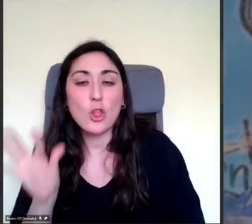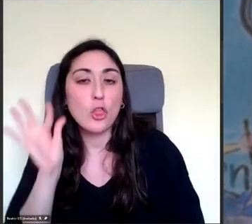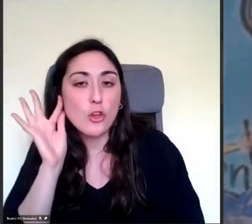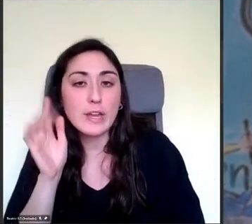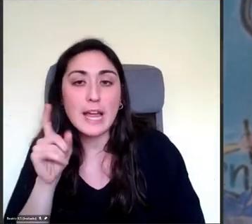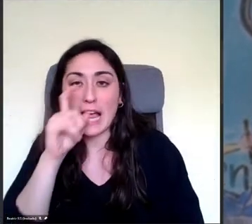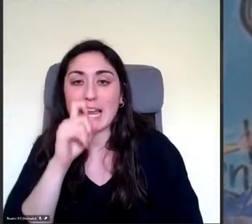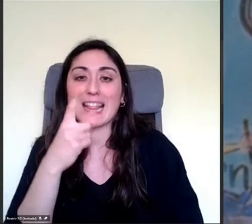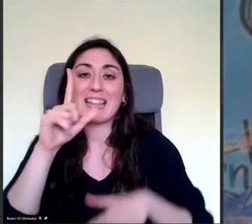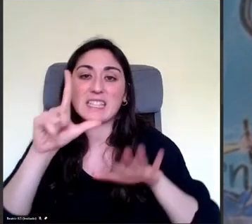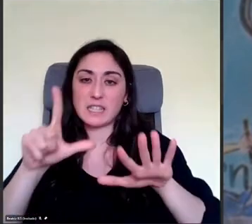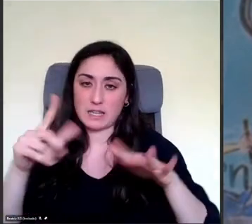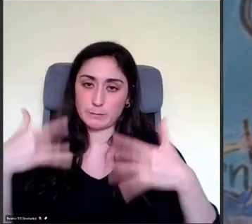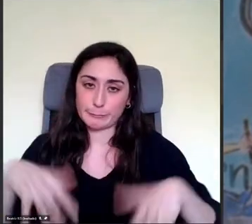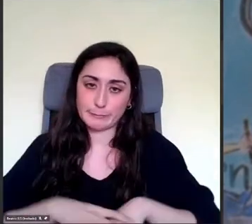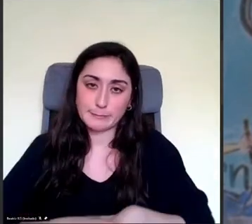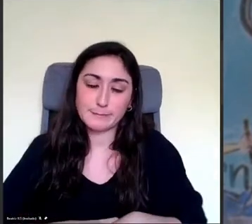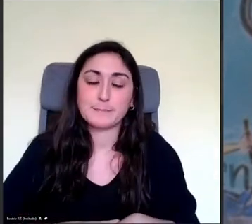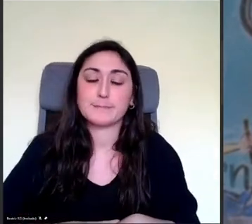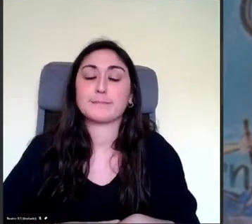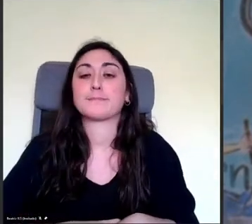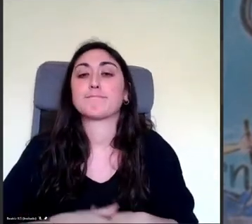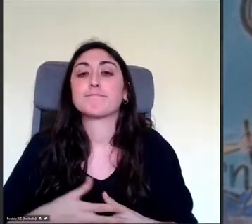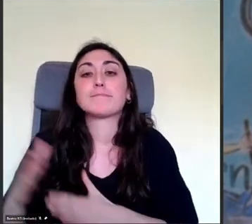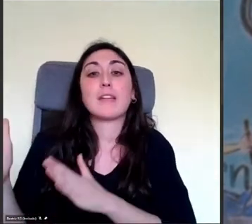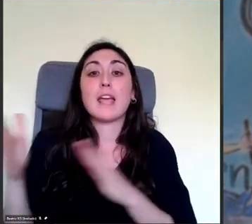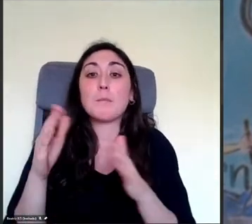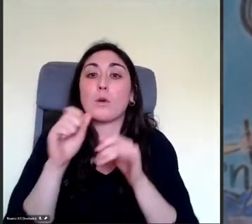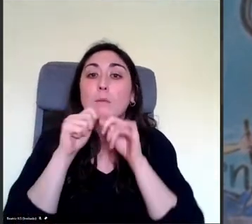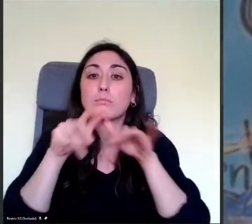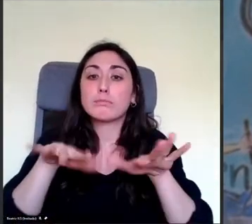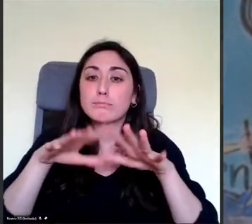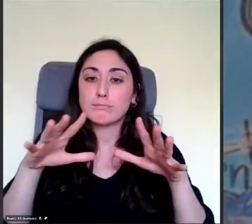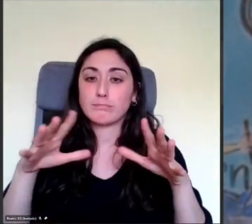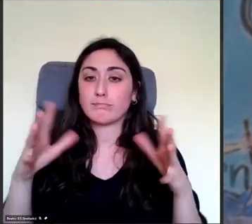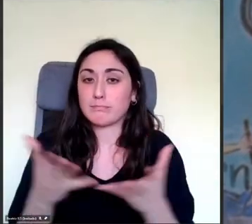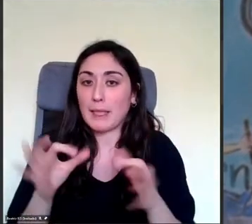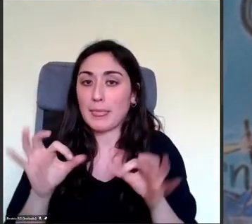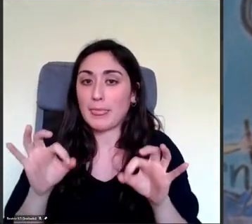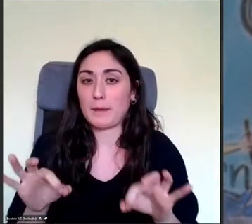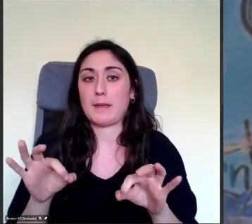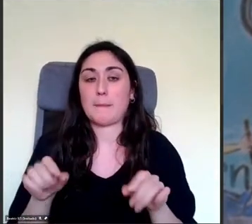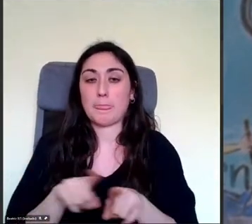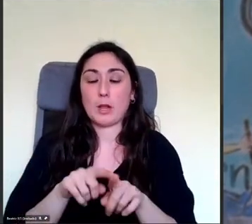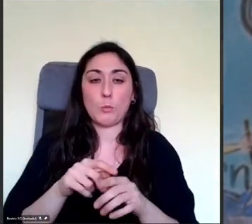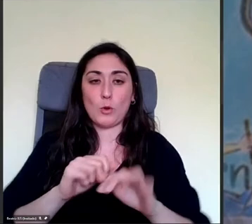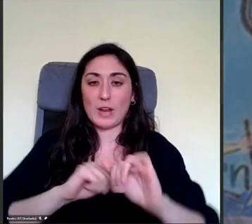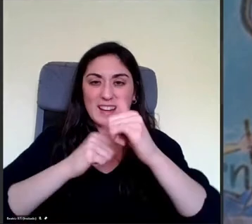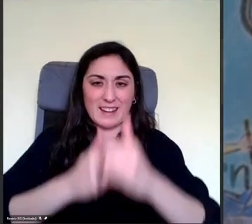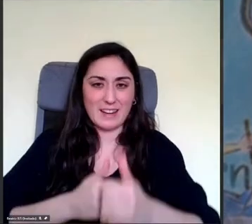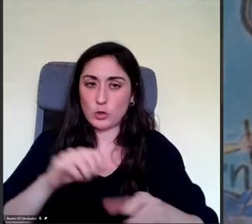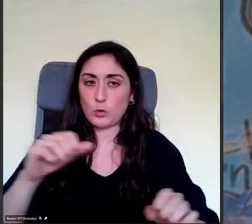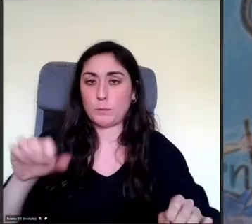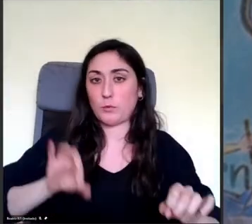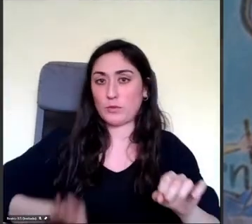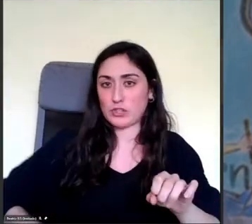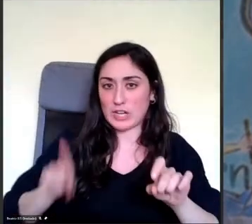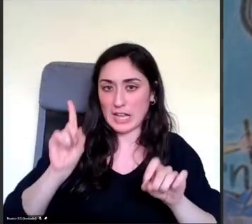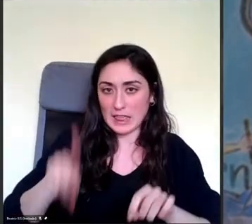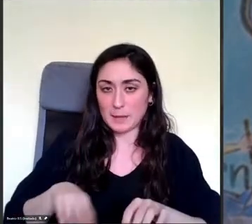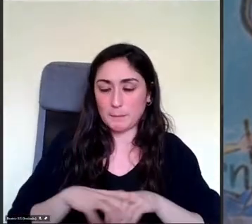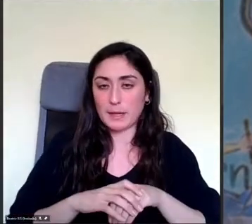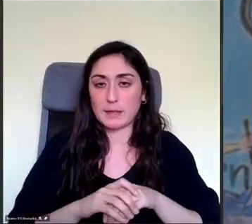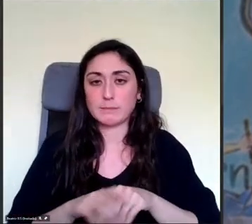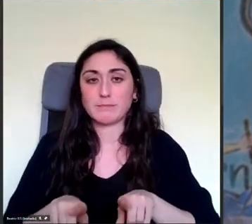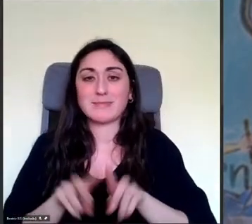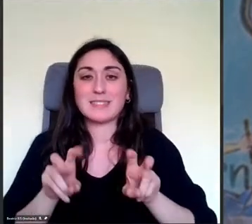pandèmia, l'efecte del Covid-19, ha suposat un retrocés promocional i professional per les complicacions que ha comportat en la